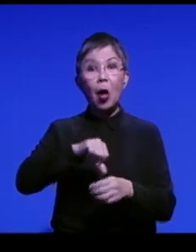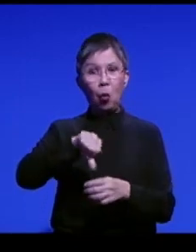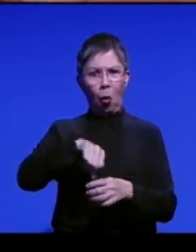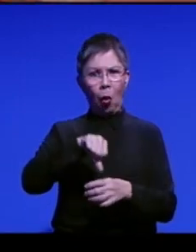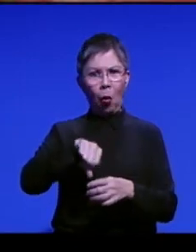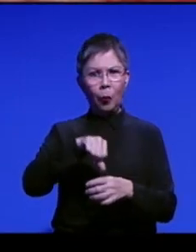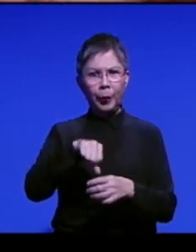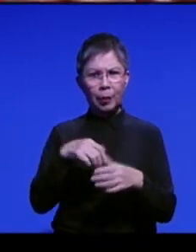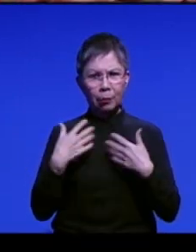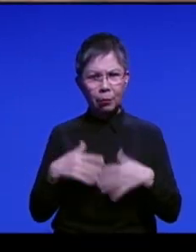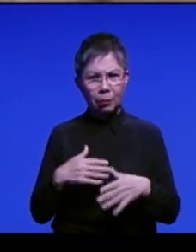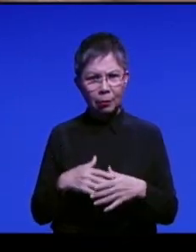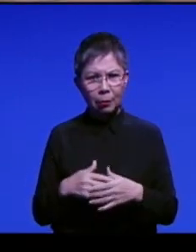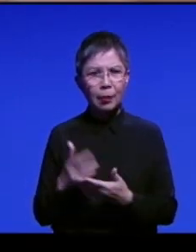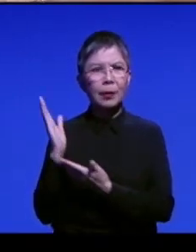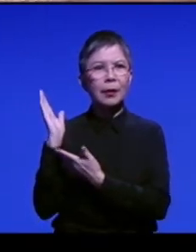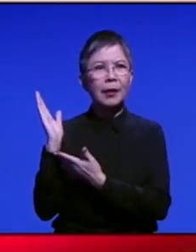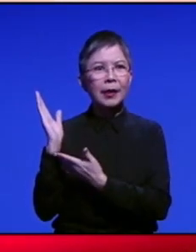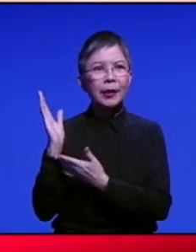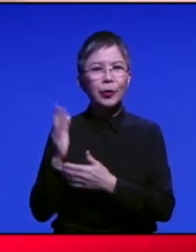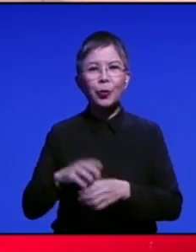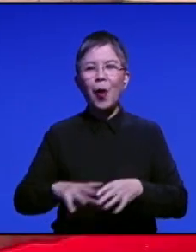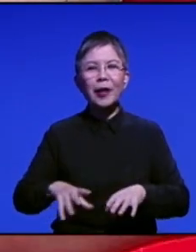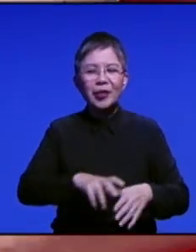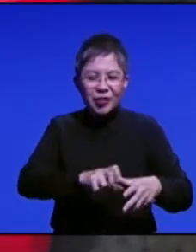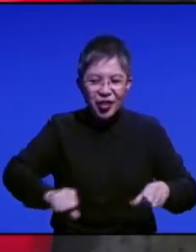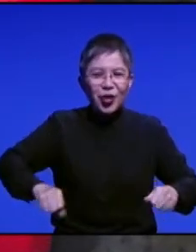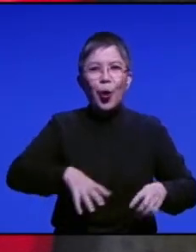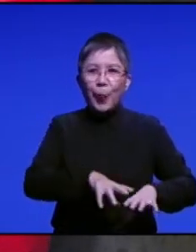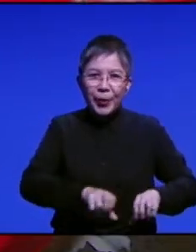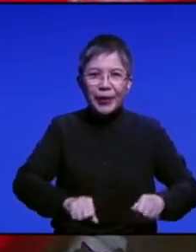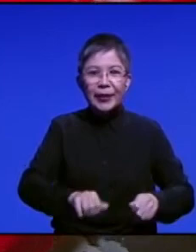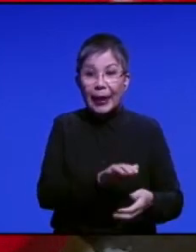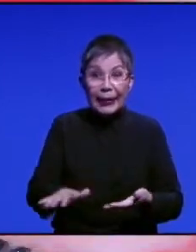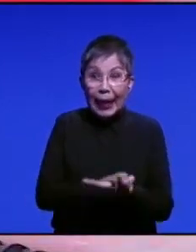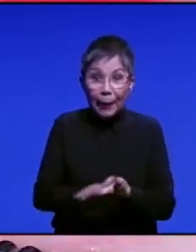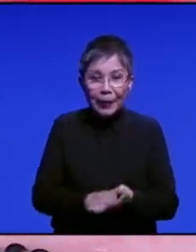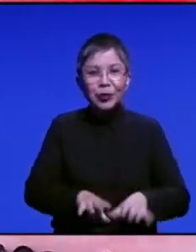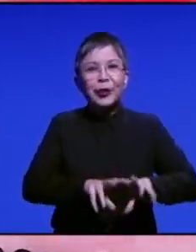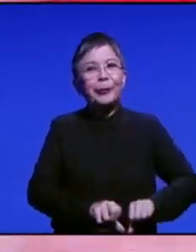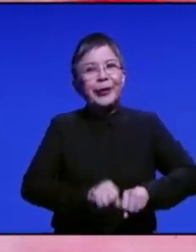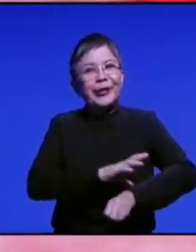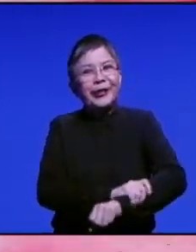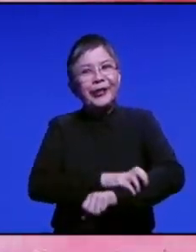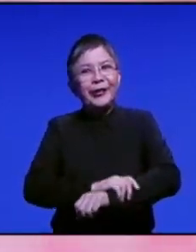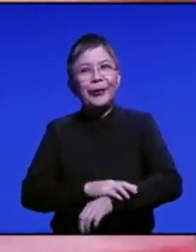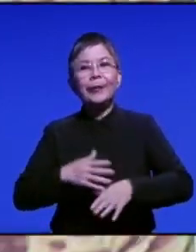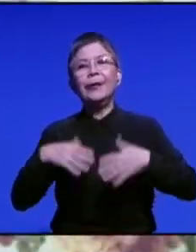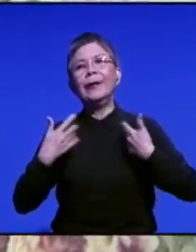Bagian ini saya paling suka karena seluruh badan juga dipijat oleh sang terapis.